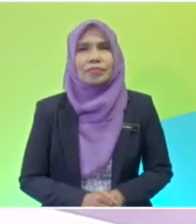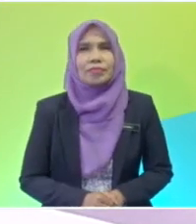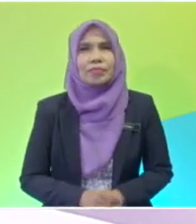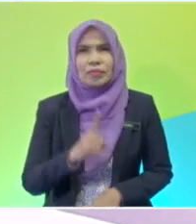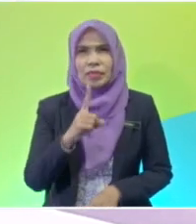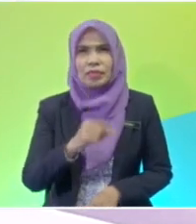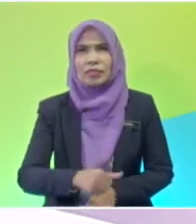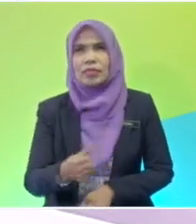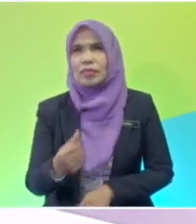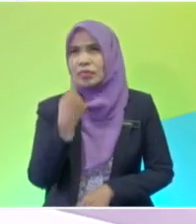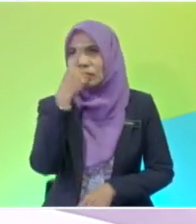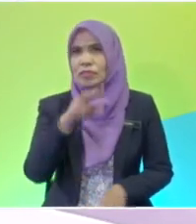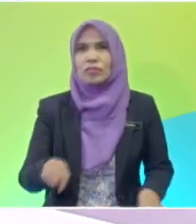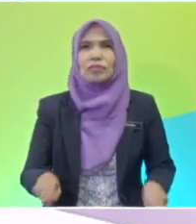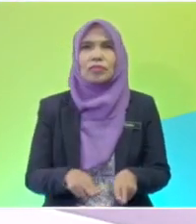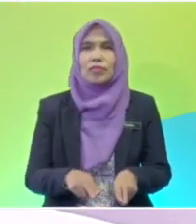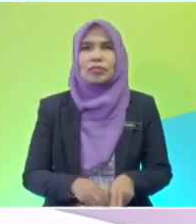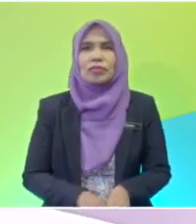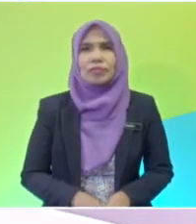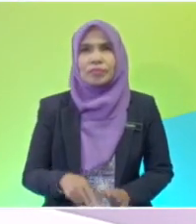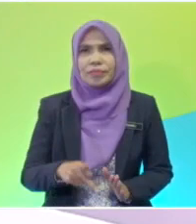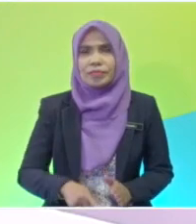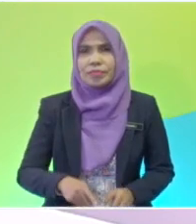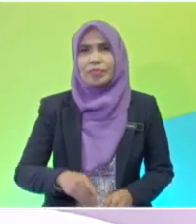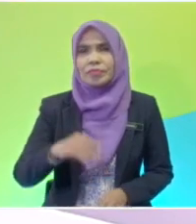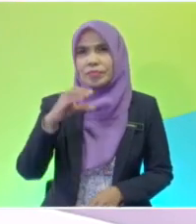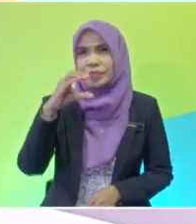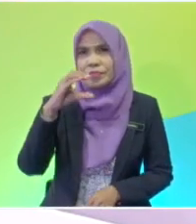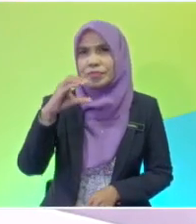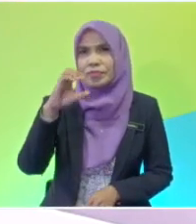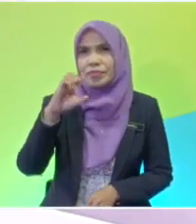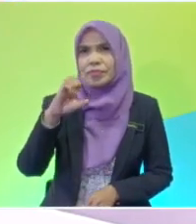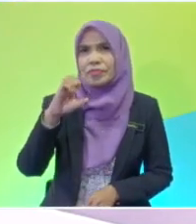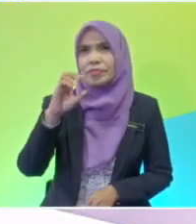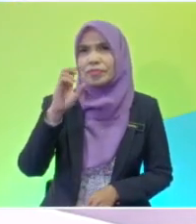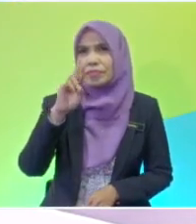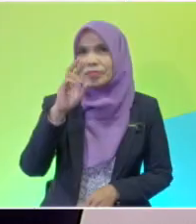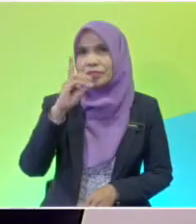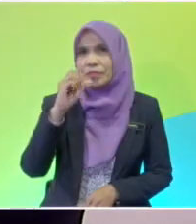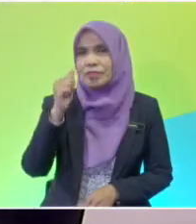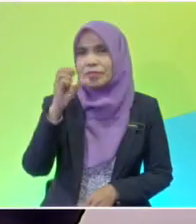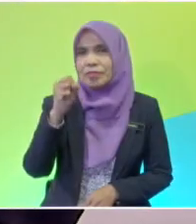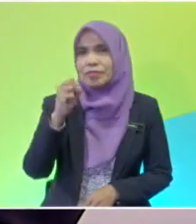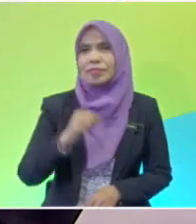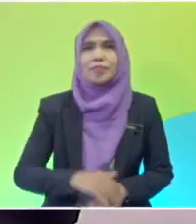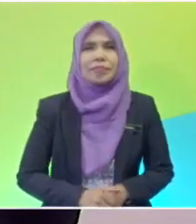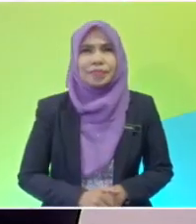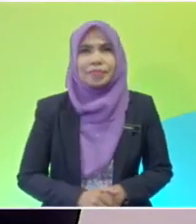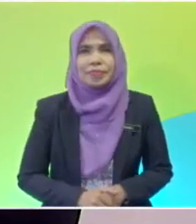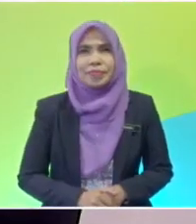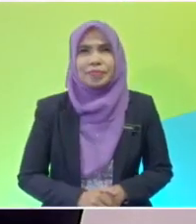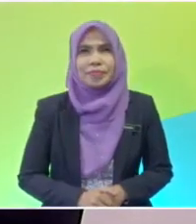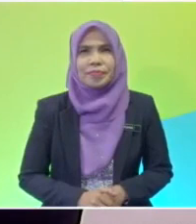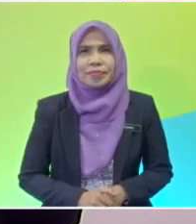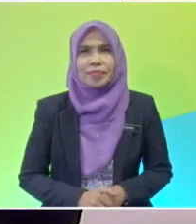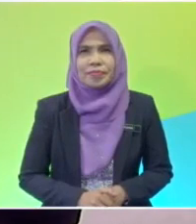kecerdasan ya tingkah laku dan sebagainya Tetapi apakah yang dimaksudkan dengan kritik diri saya pun agak keliru kita